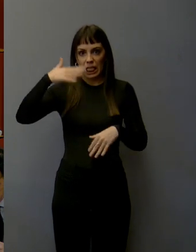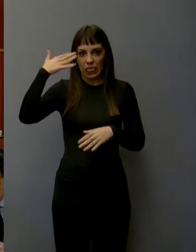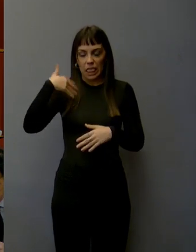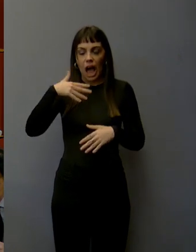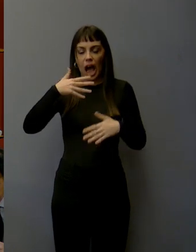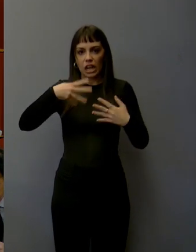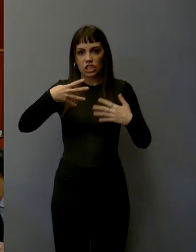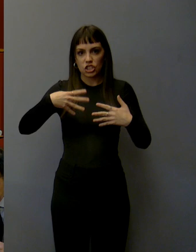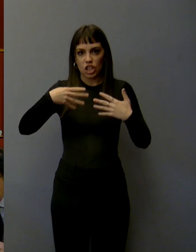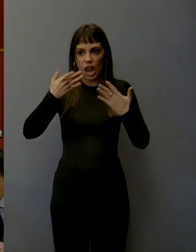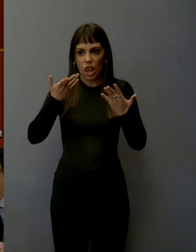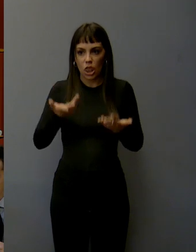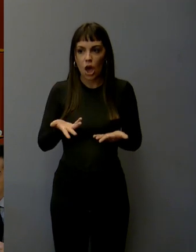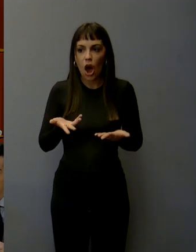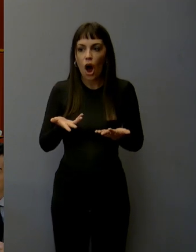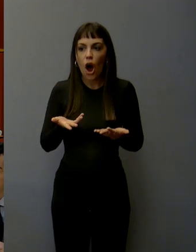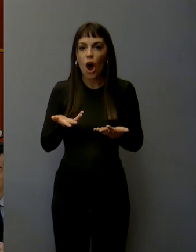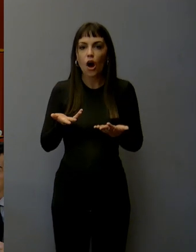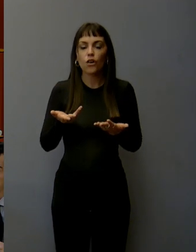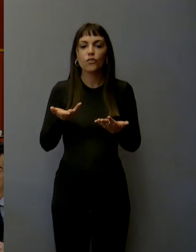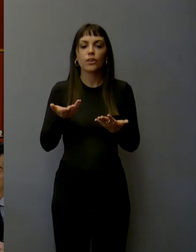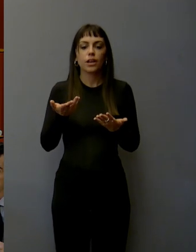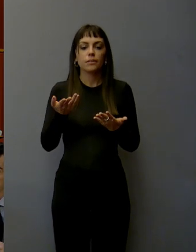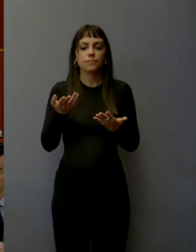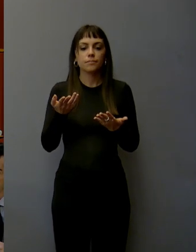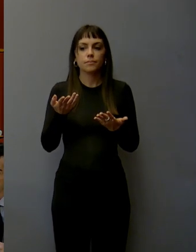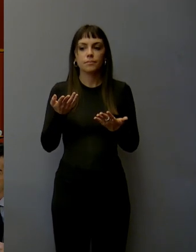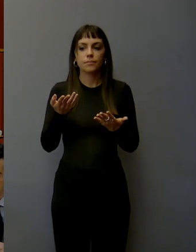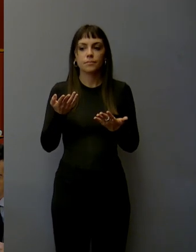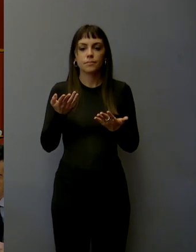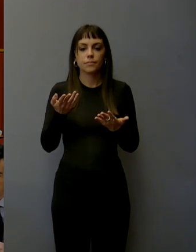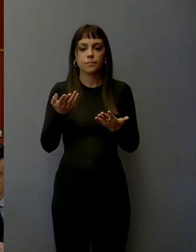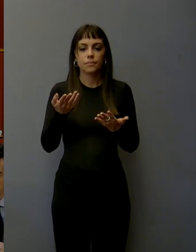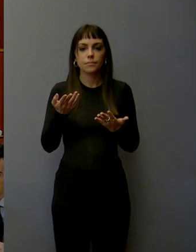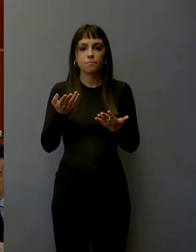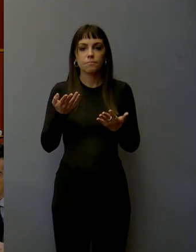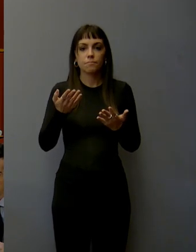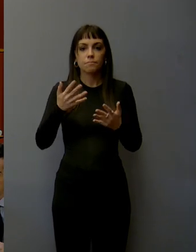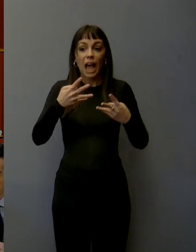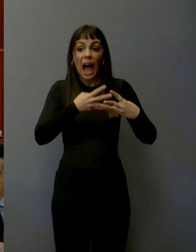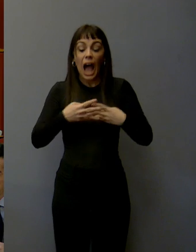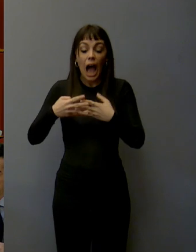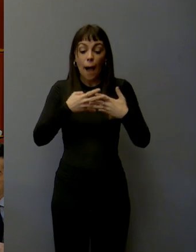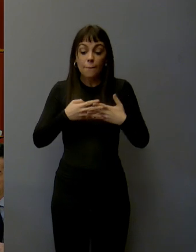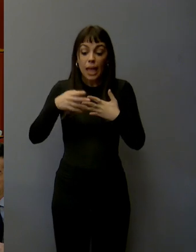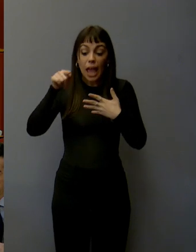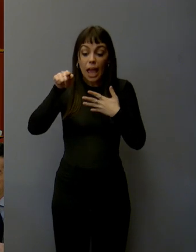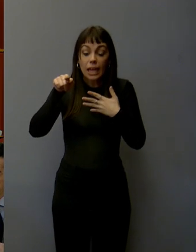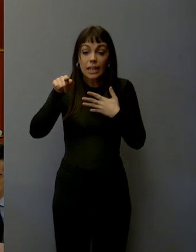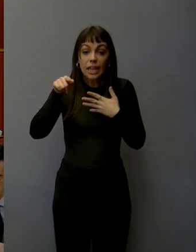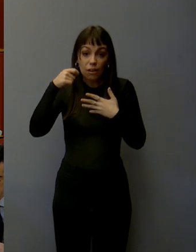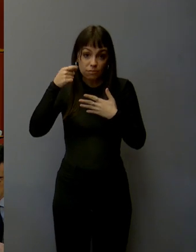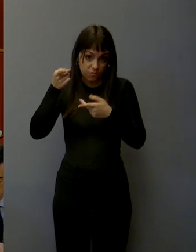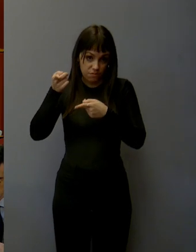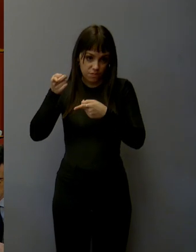un manager a Rochester nello stato di New York Se non vado errato in quella America sindaco dove penso che